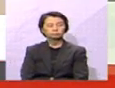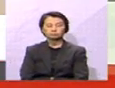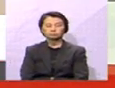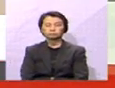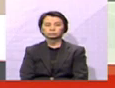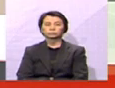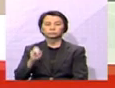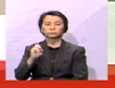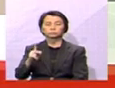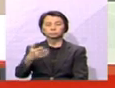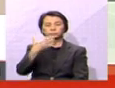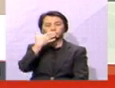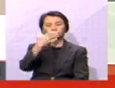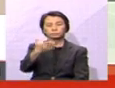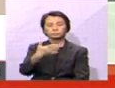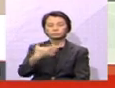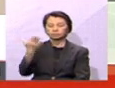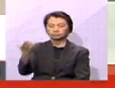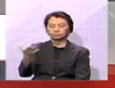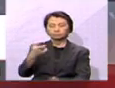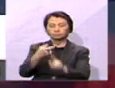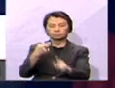putteraima kas